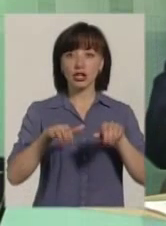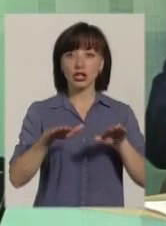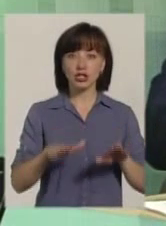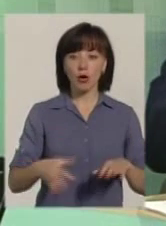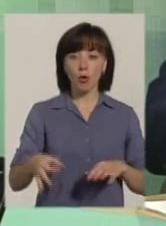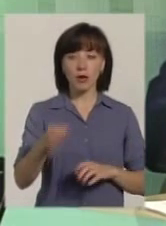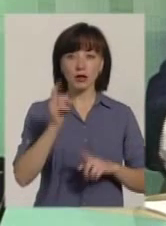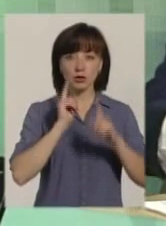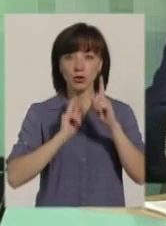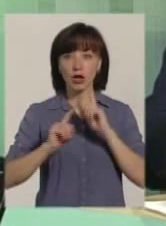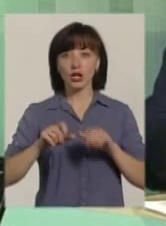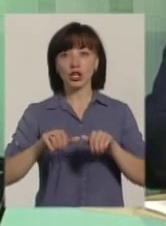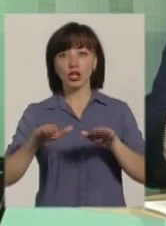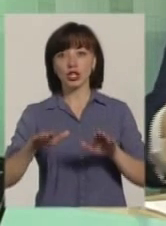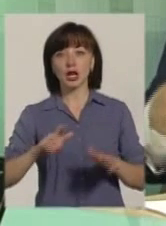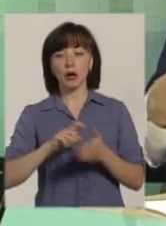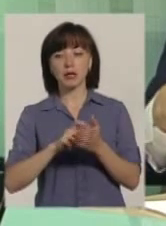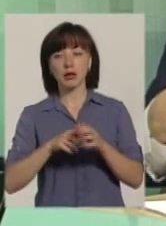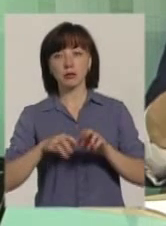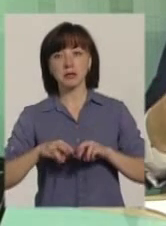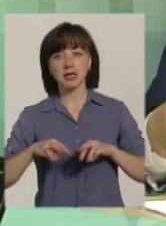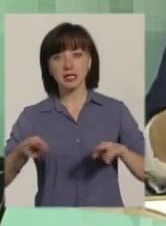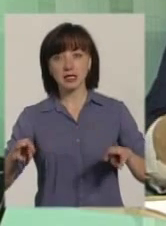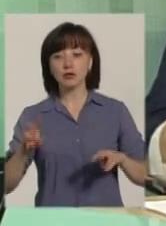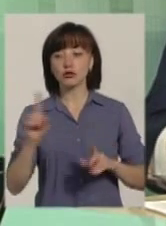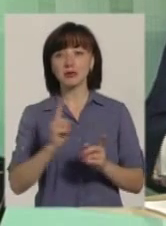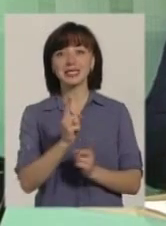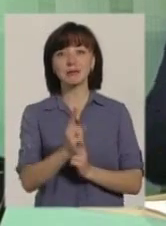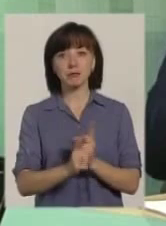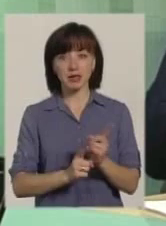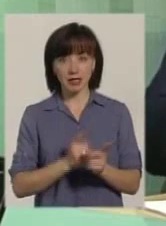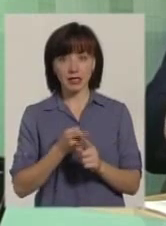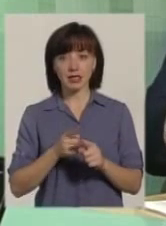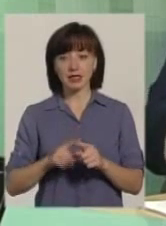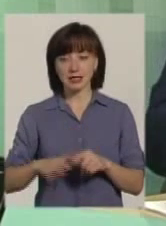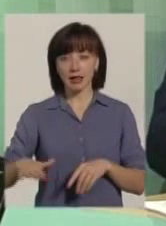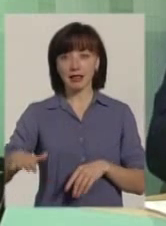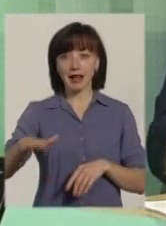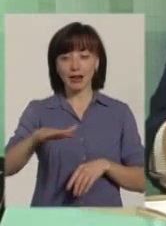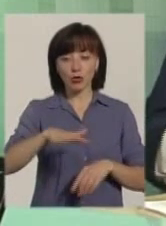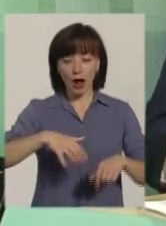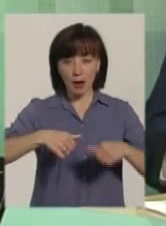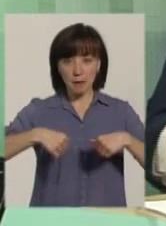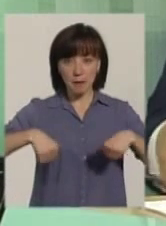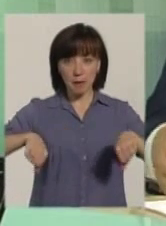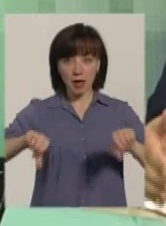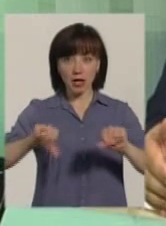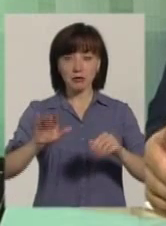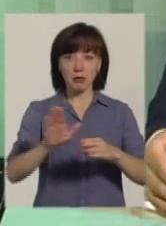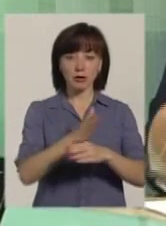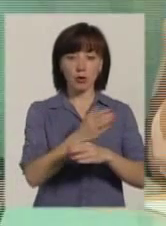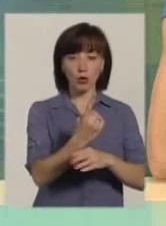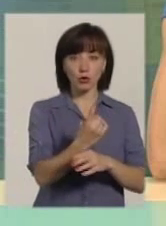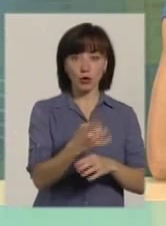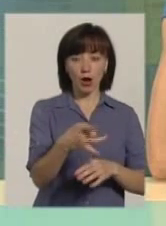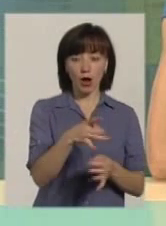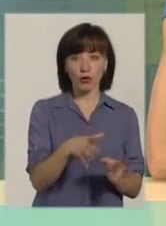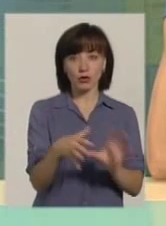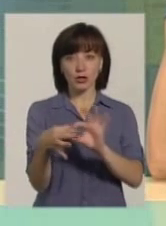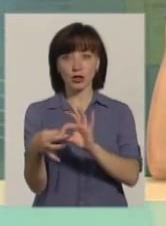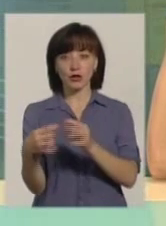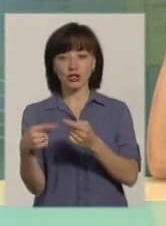ради, рішення Кабінету міністрів Верховної Ради. Аби змінити ці територіальні межі. Так, да, тому що це перерозподіл з одного району в інший. Ми